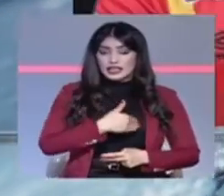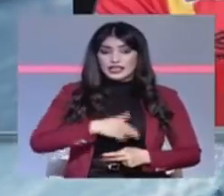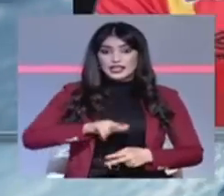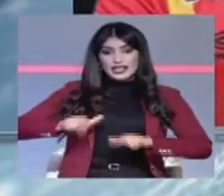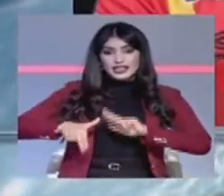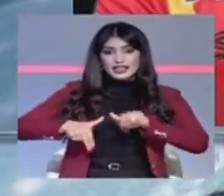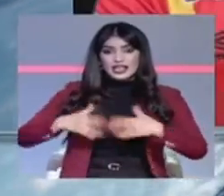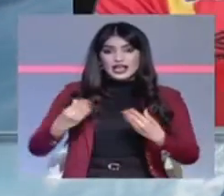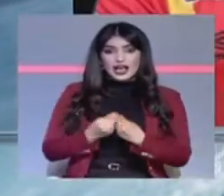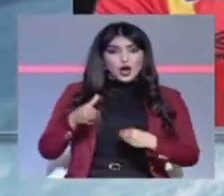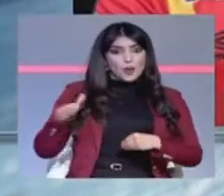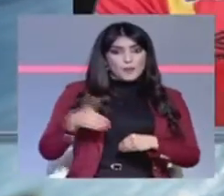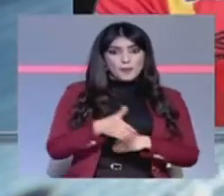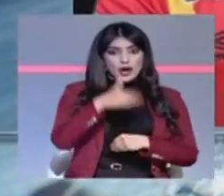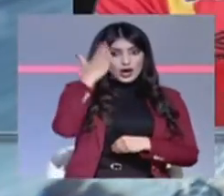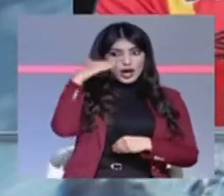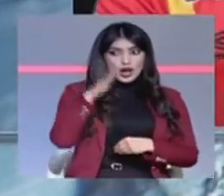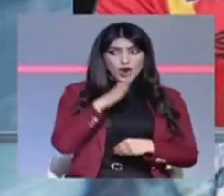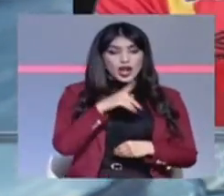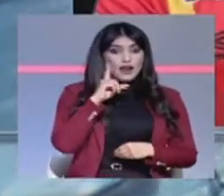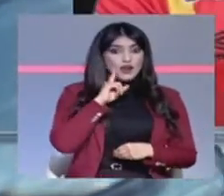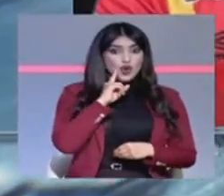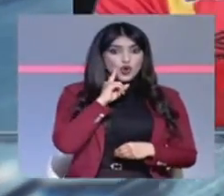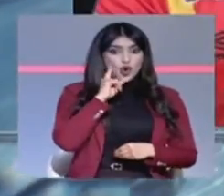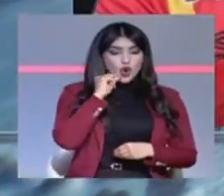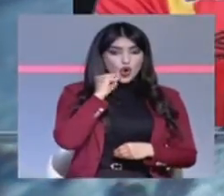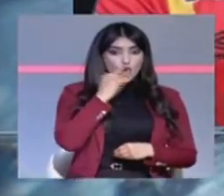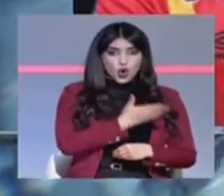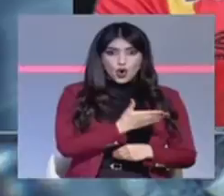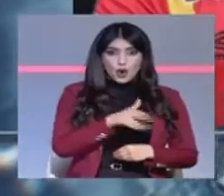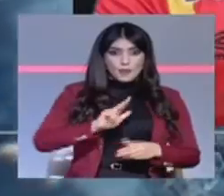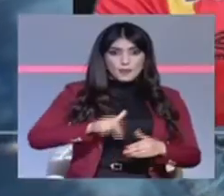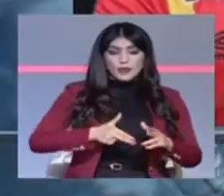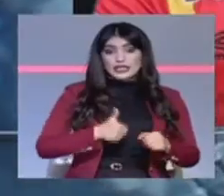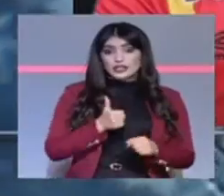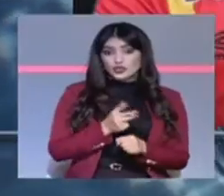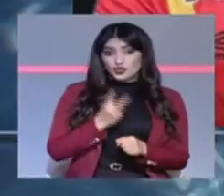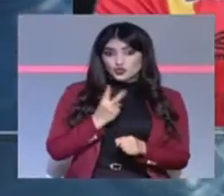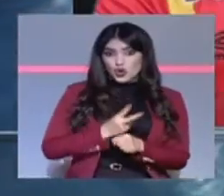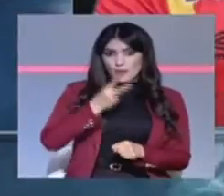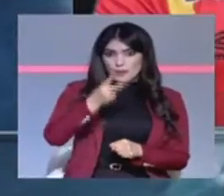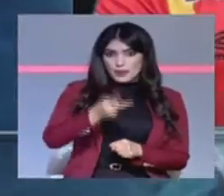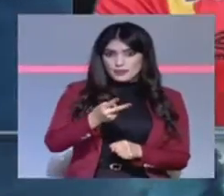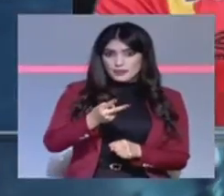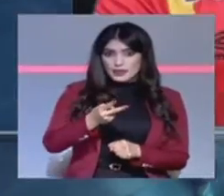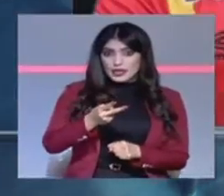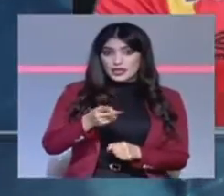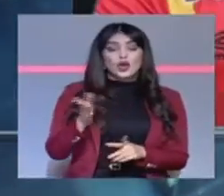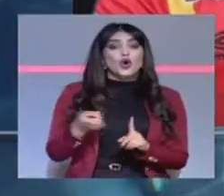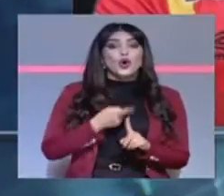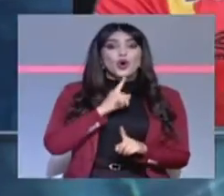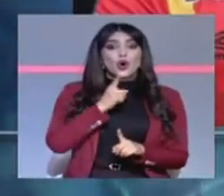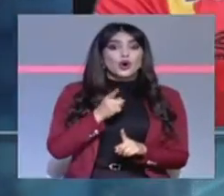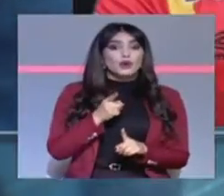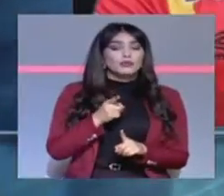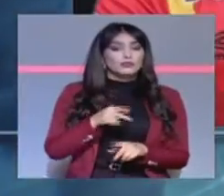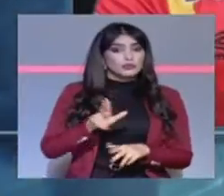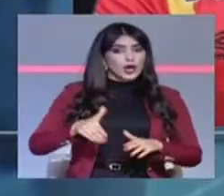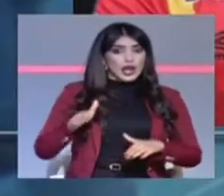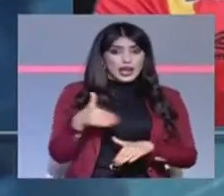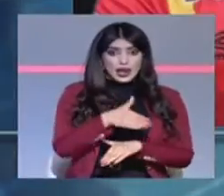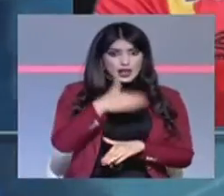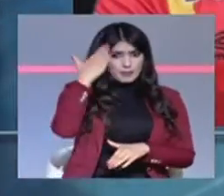المهاجم التونسي السويسري نسيم بن خليفه لمده موسمين قال بن خليفه لعب لعده